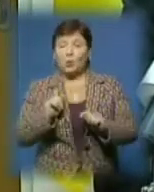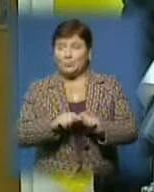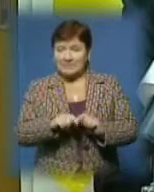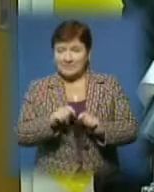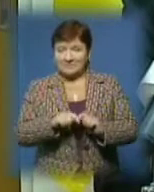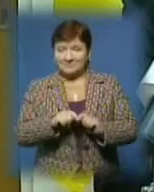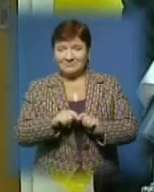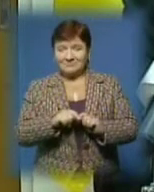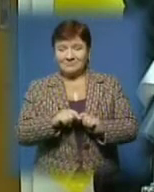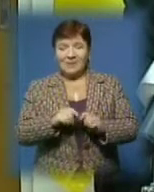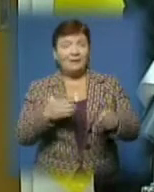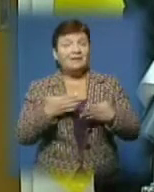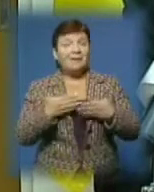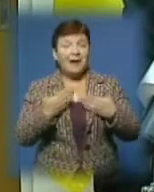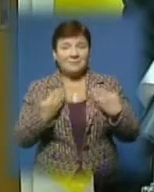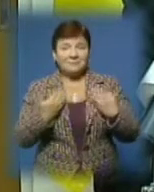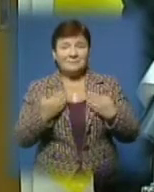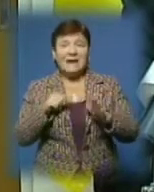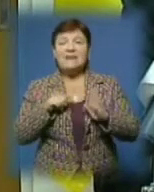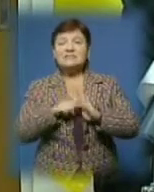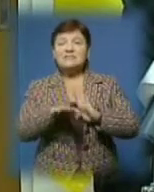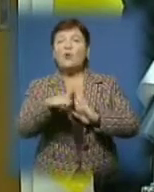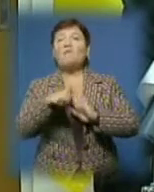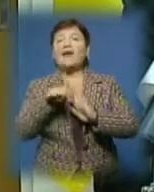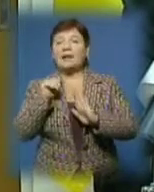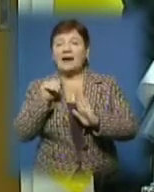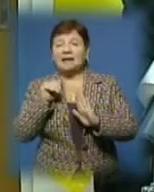медичної комісії, нема смислу викликати на